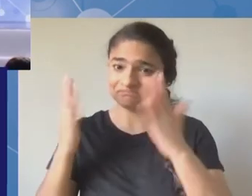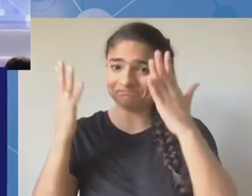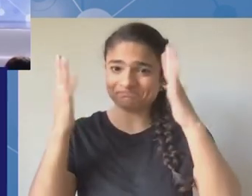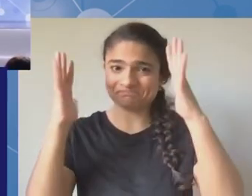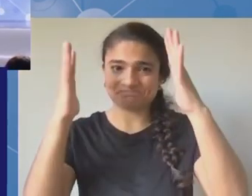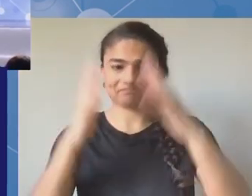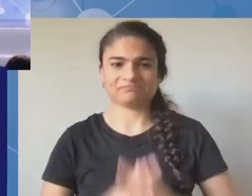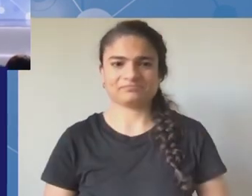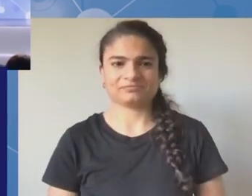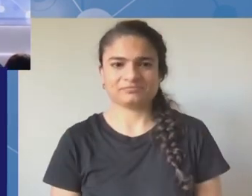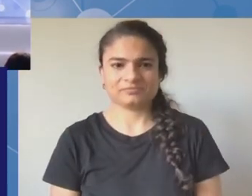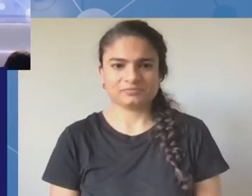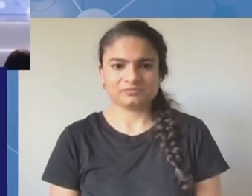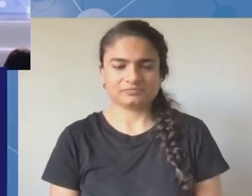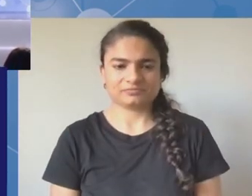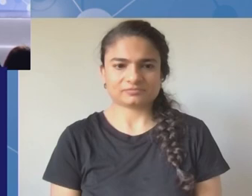هذه القمة.